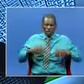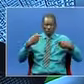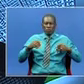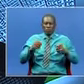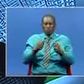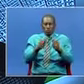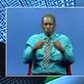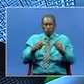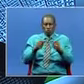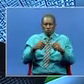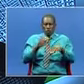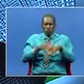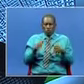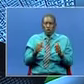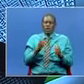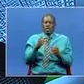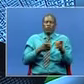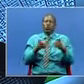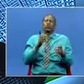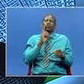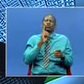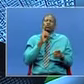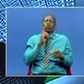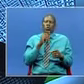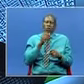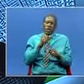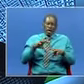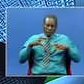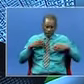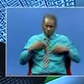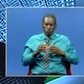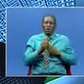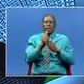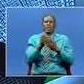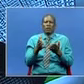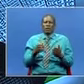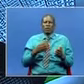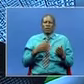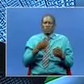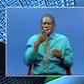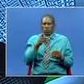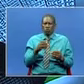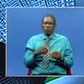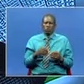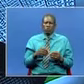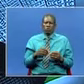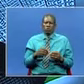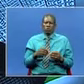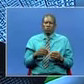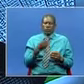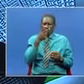wakati wako ni wa kutawaliwa kesho, kubali pia utawaliwe. Niite mwana sport niridhike zaidi mimi na wewe tena kuonana ama kutiana kwenye